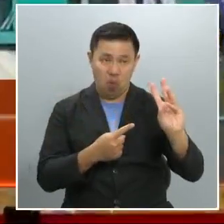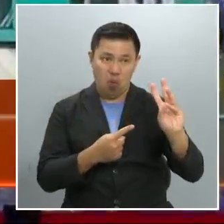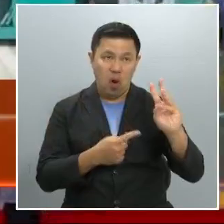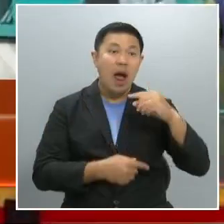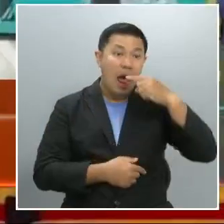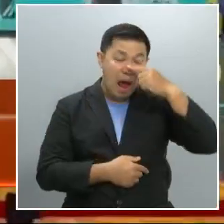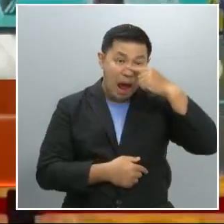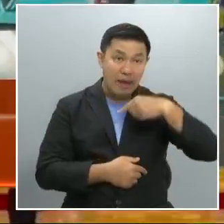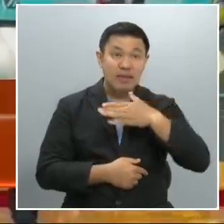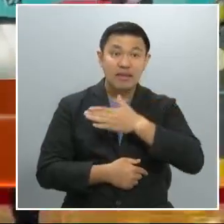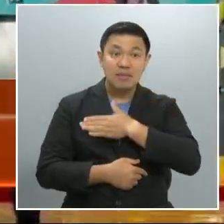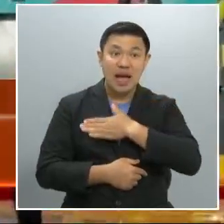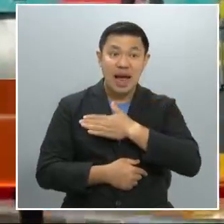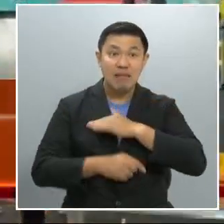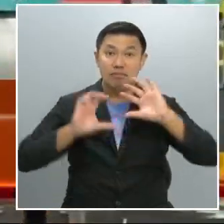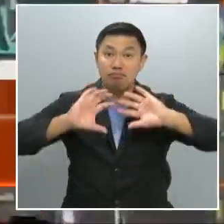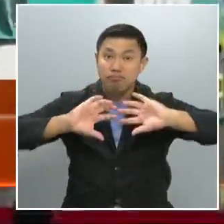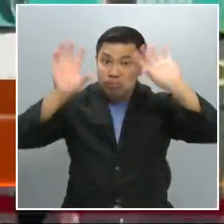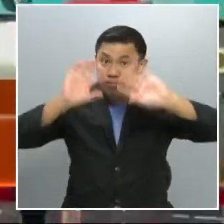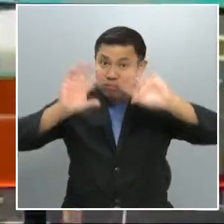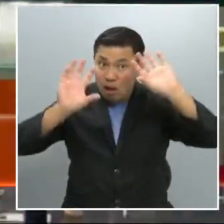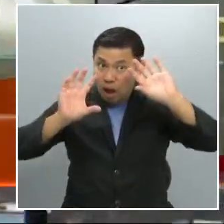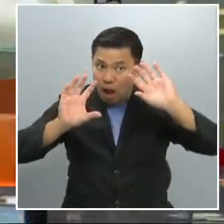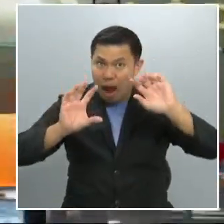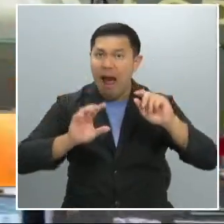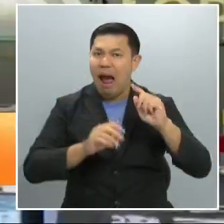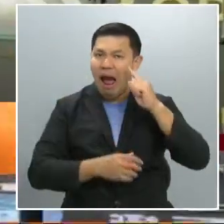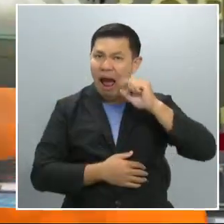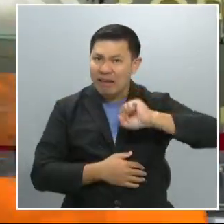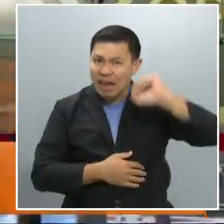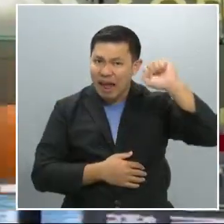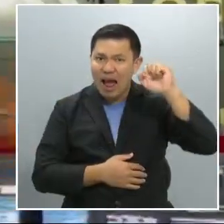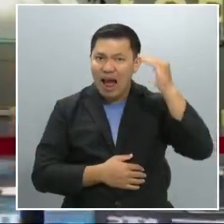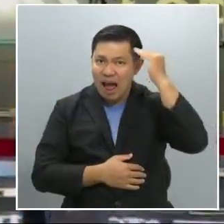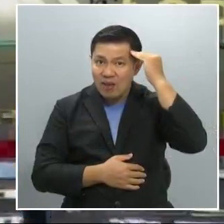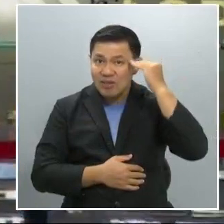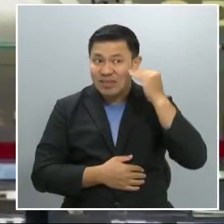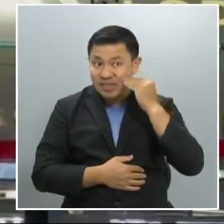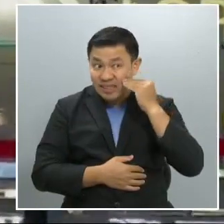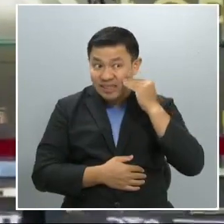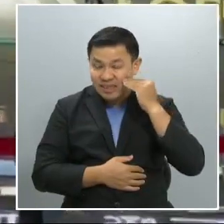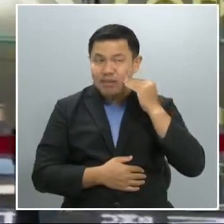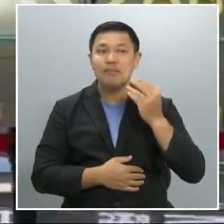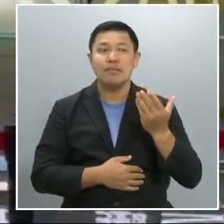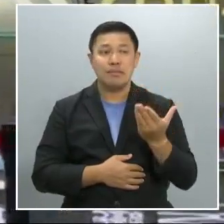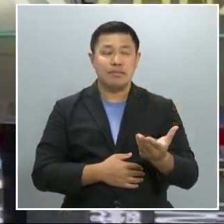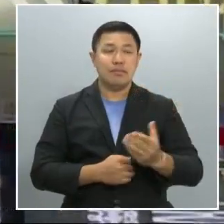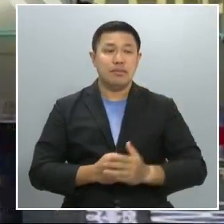ทยซึ่งสามารถจะเอาชนะเกาหลีใต้ครับทุกชมฮะ